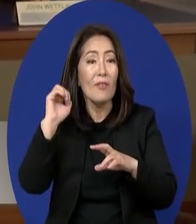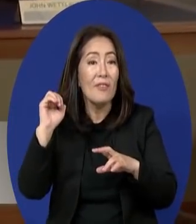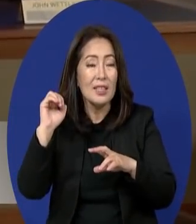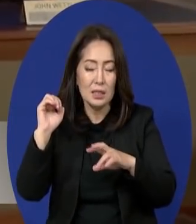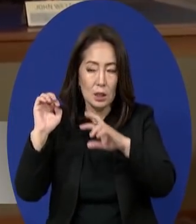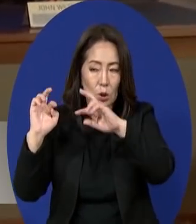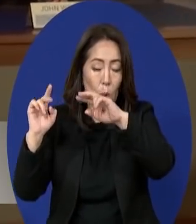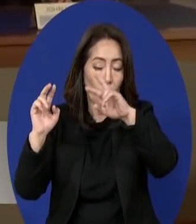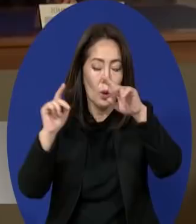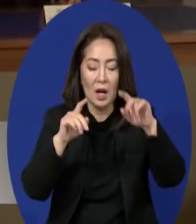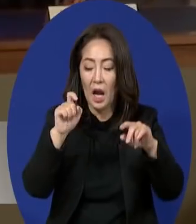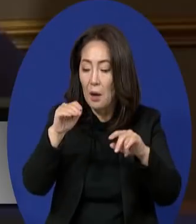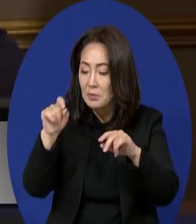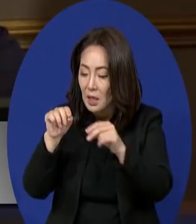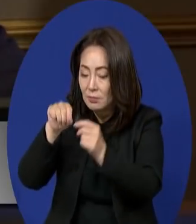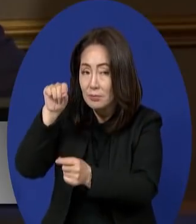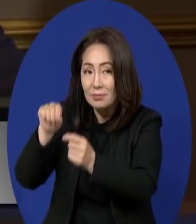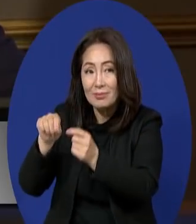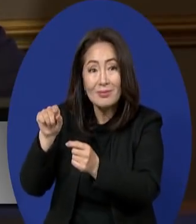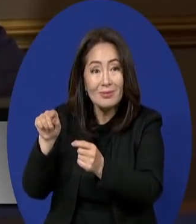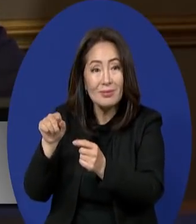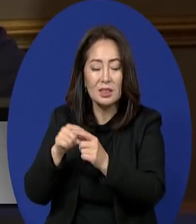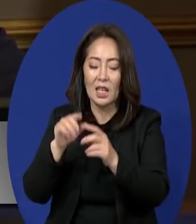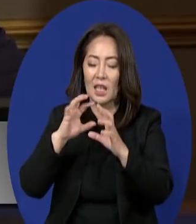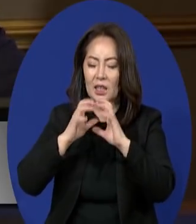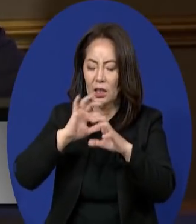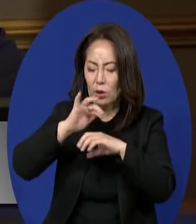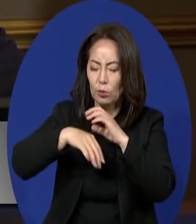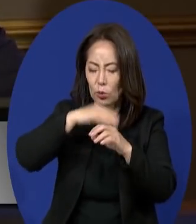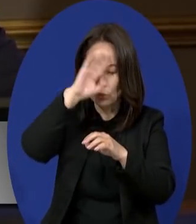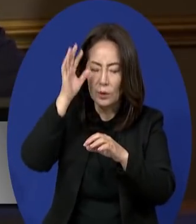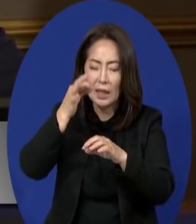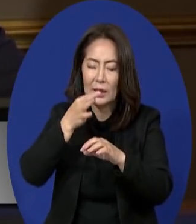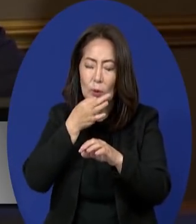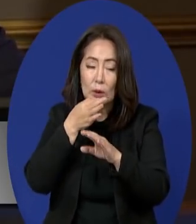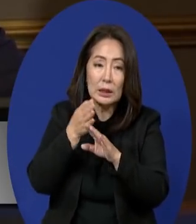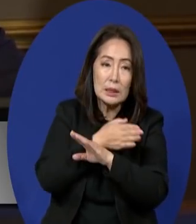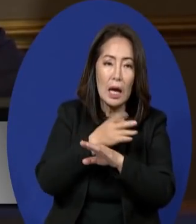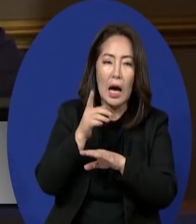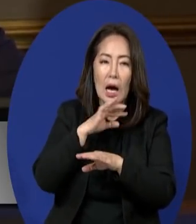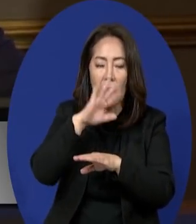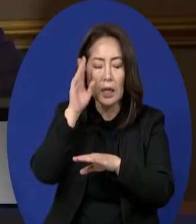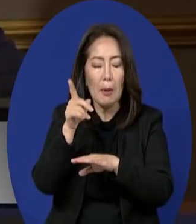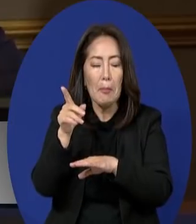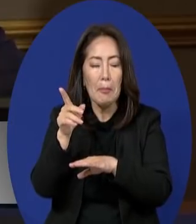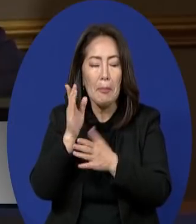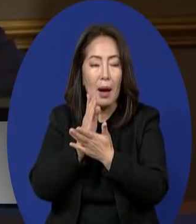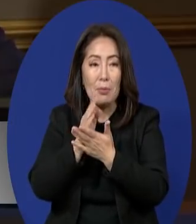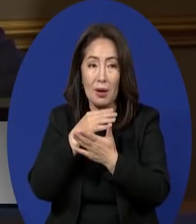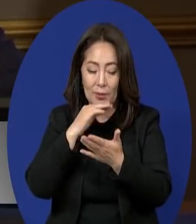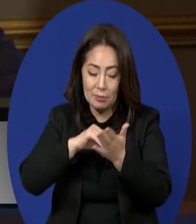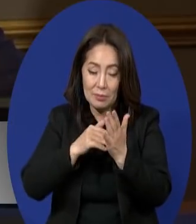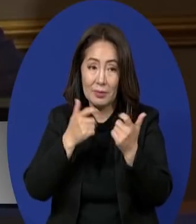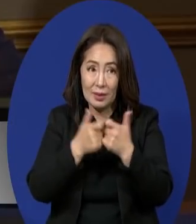хувьсах хэмжигдэхүүнийг хэмжих дэлхийн дулаарлыг бодитоор урьдчилан таамагласныхаа төлөө хүртэж байна. Харин Италийн эрдэмтэн